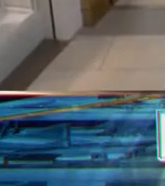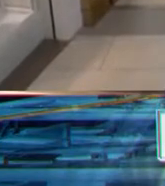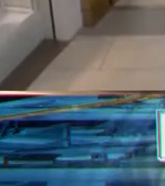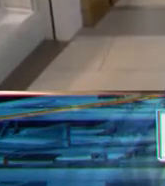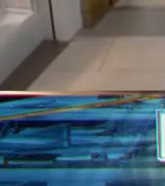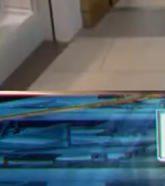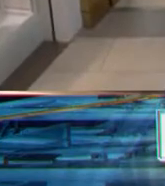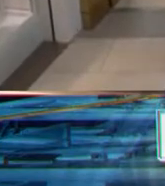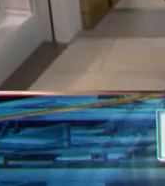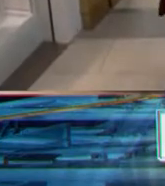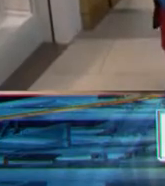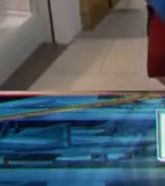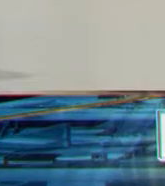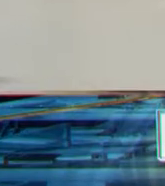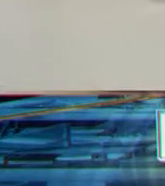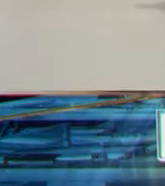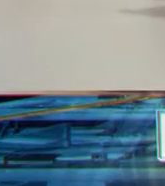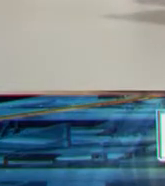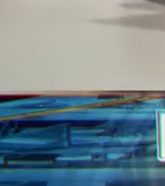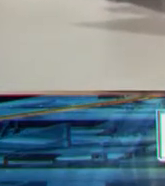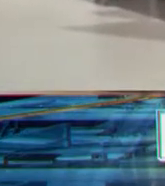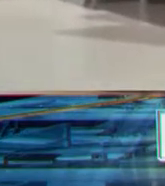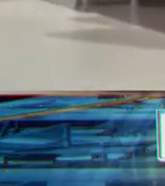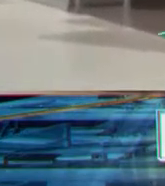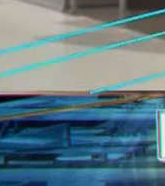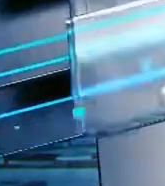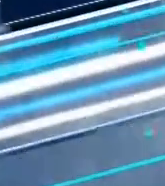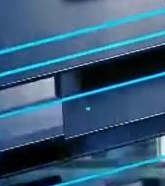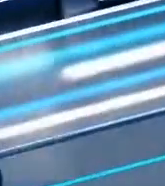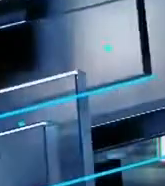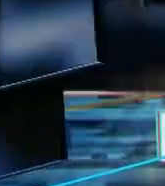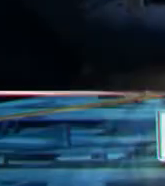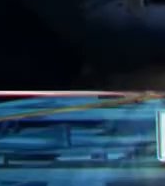дәрігері карантин туралы қаулыға бірқатар өзгеріс енгізді.